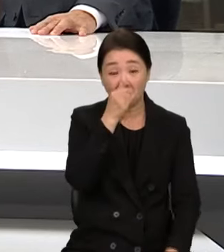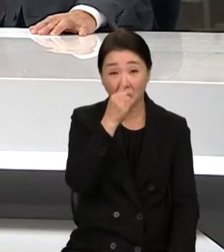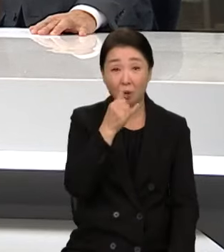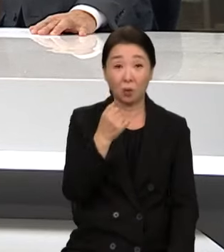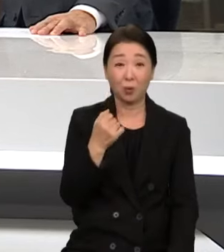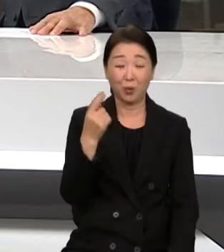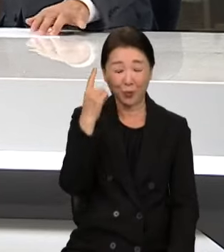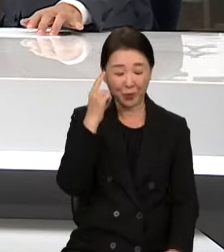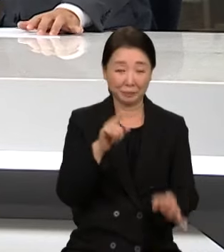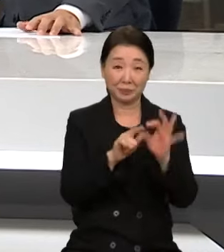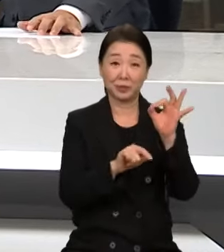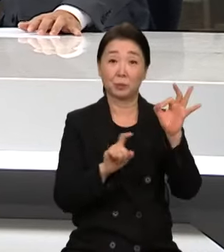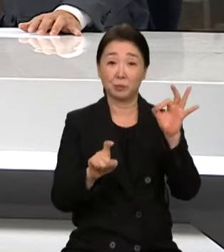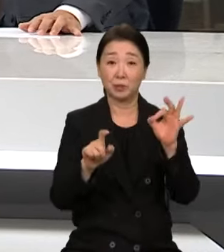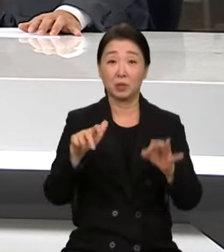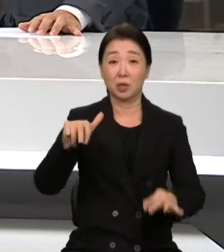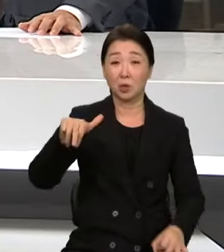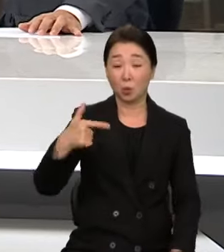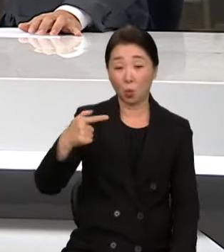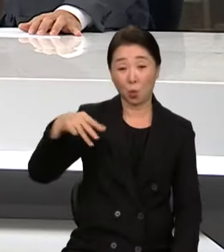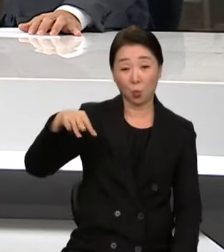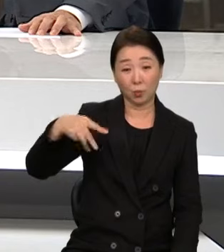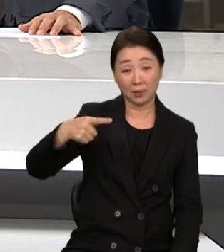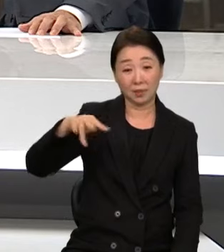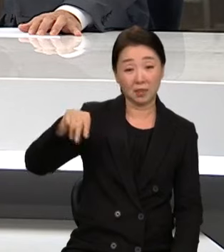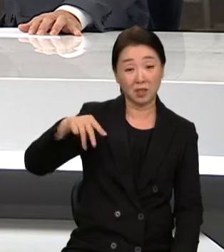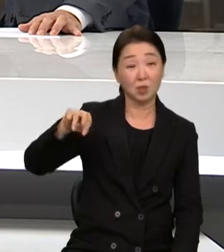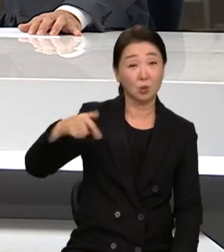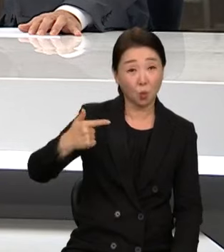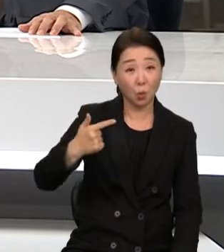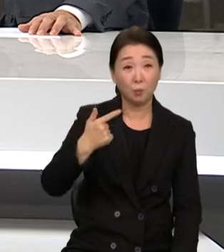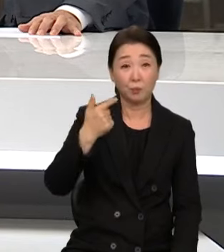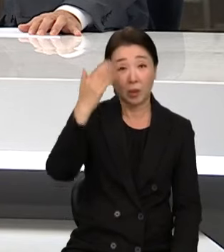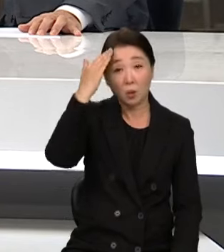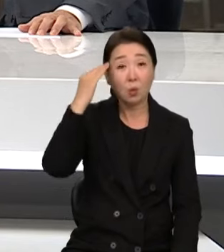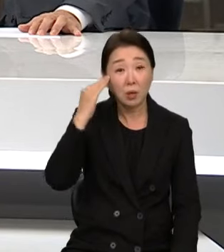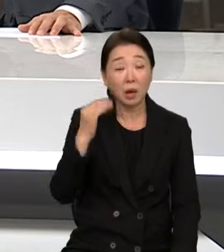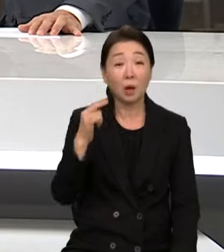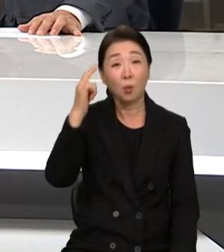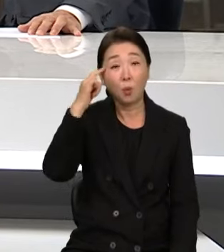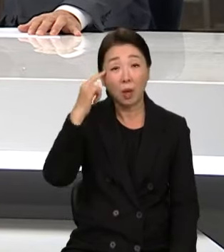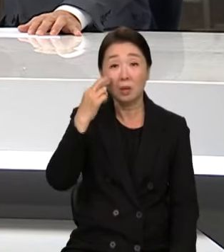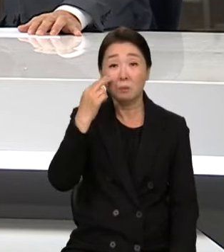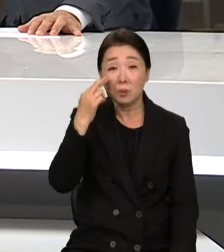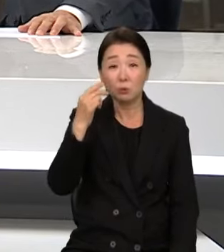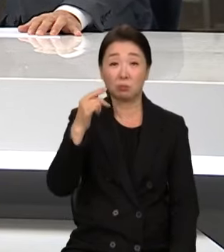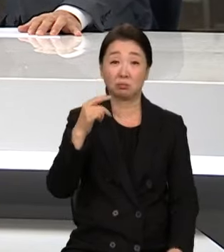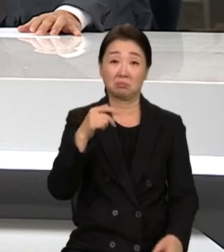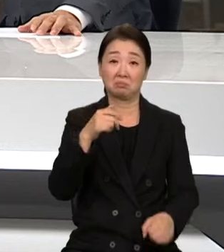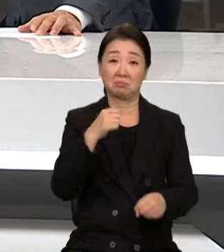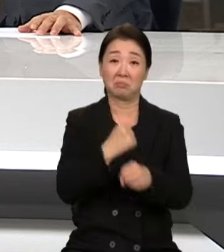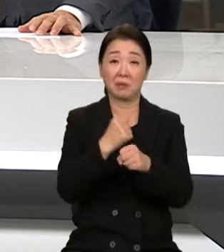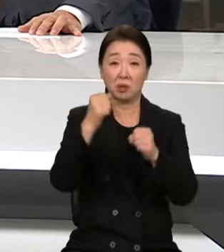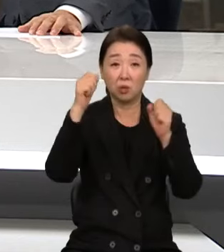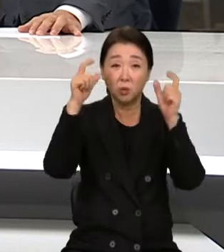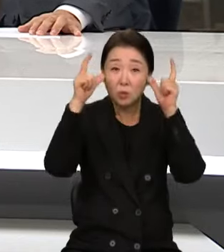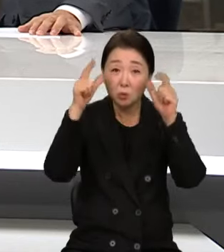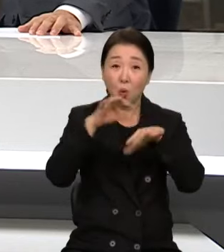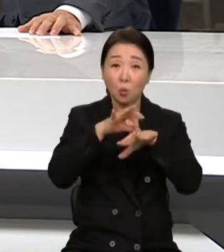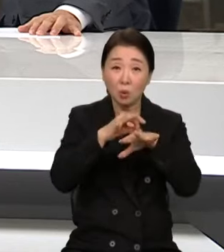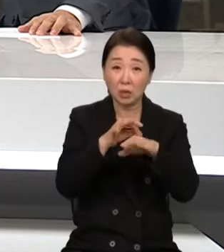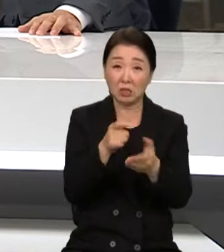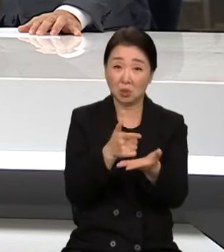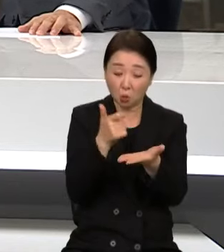10이였는데 코스트 코리아 최근 그 미국산 쇠고기에서 산탄총 파편이 나왔죠 탄의 일부가 나와서 논란이 됐는데 자